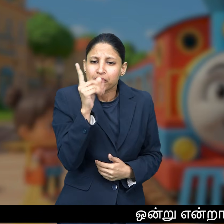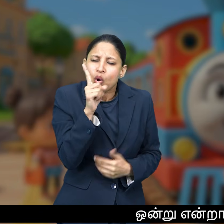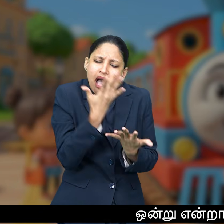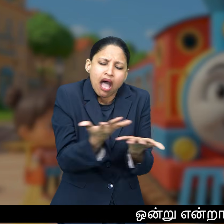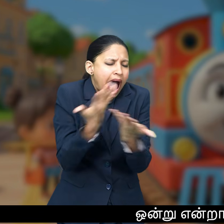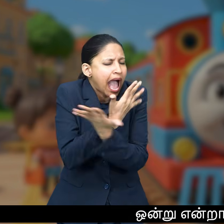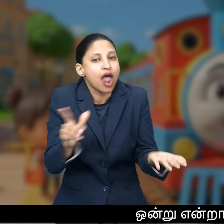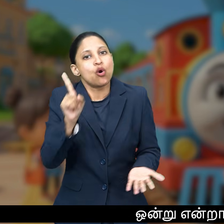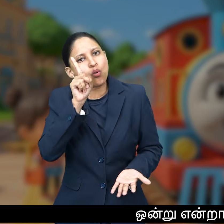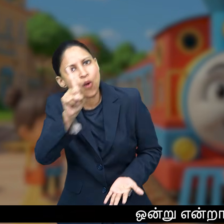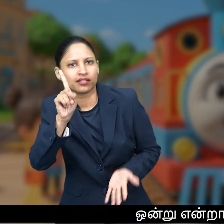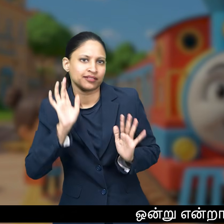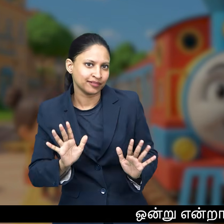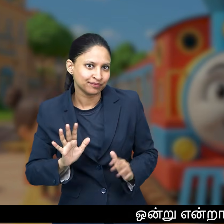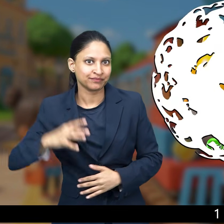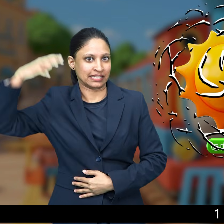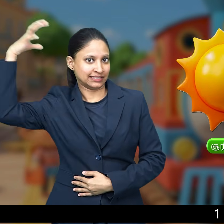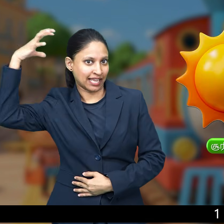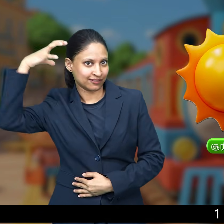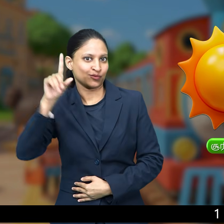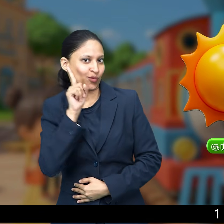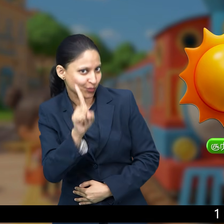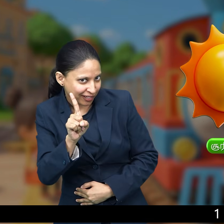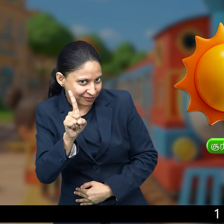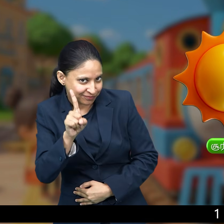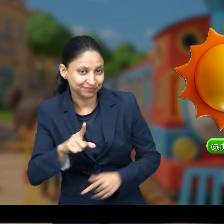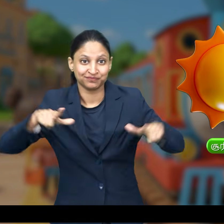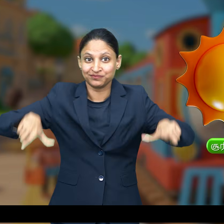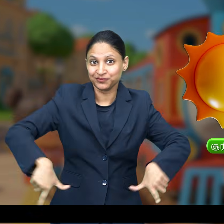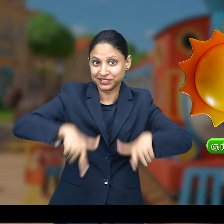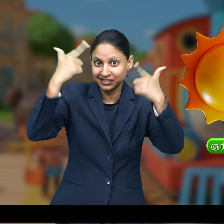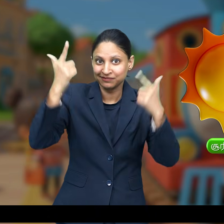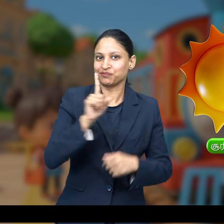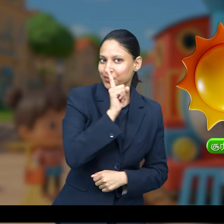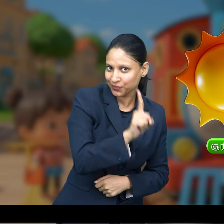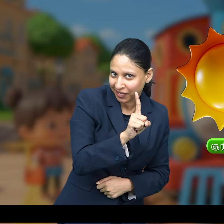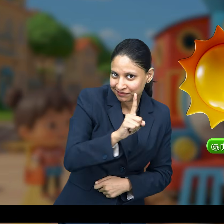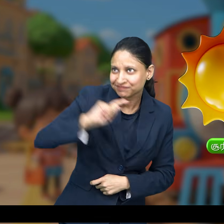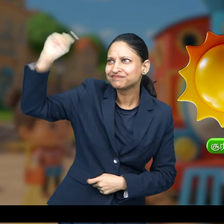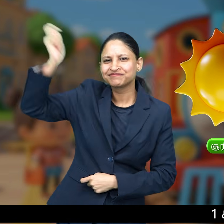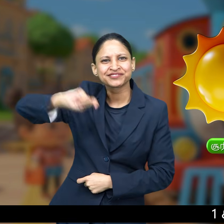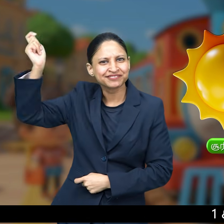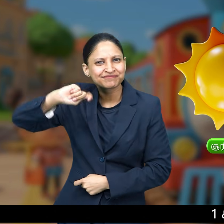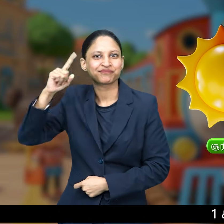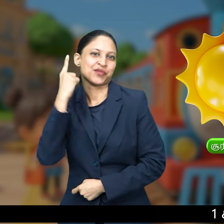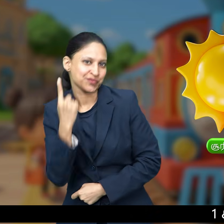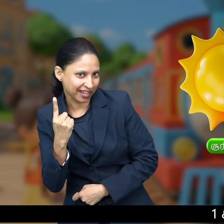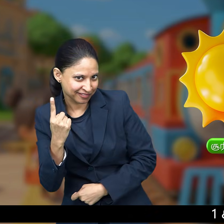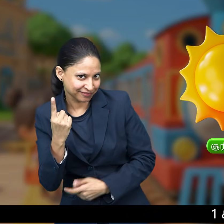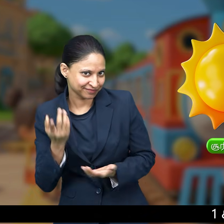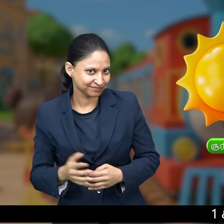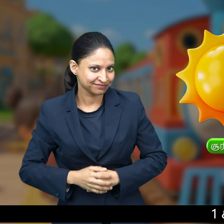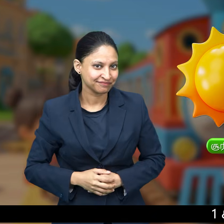1 என்றால் ஒற்றை பொருள். ஒரு சூரியன், ஒரு மரம், ஒரு